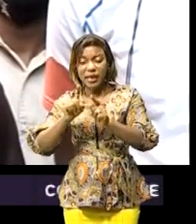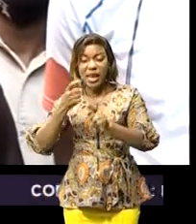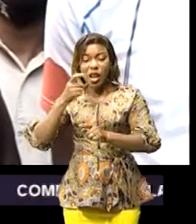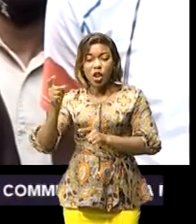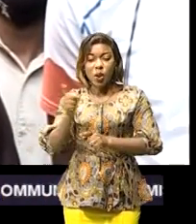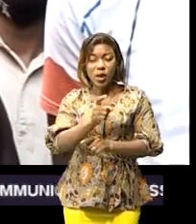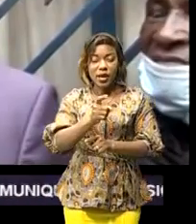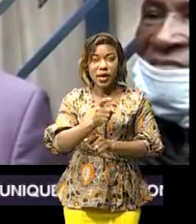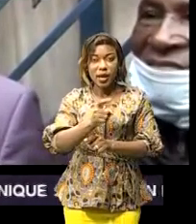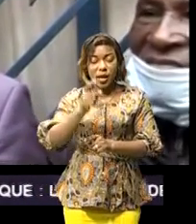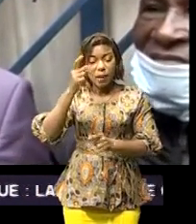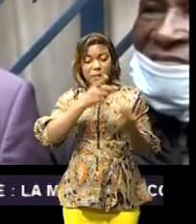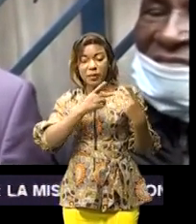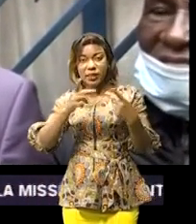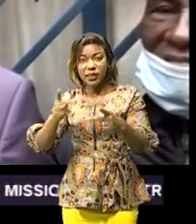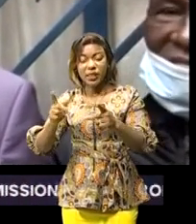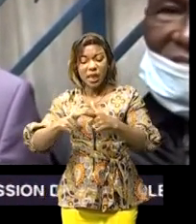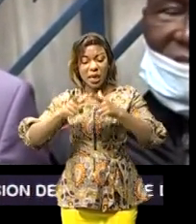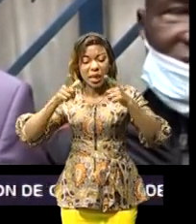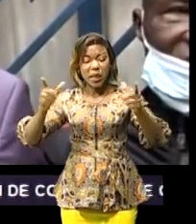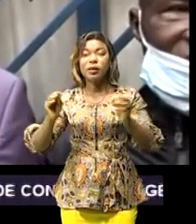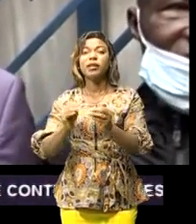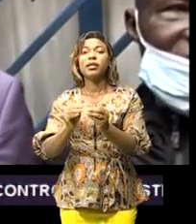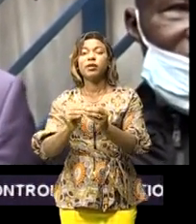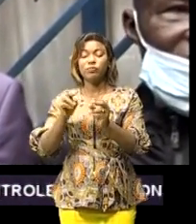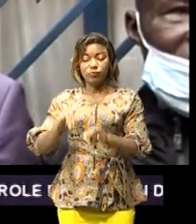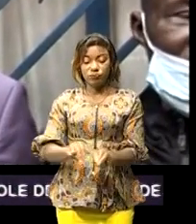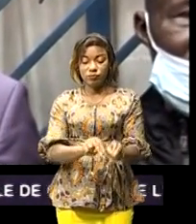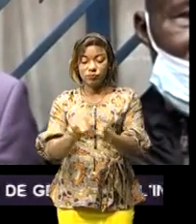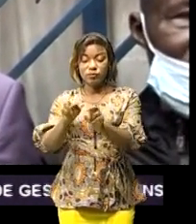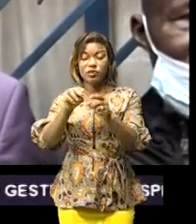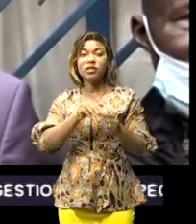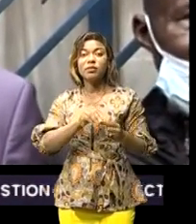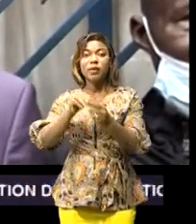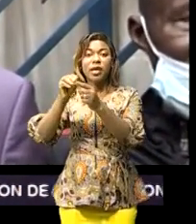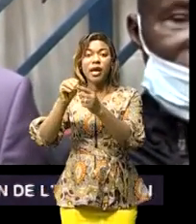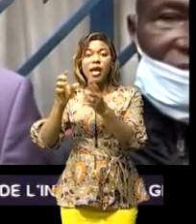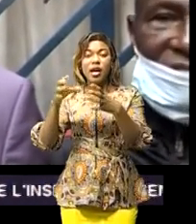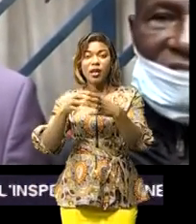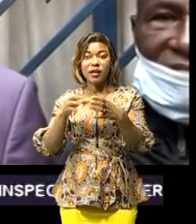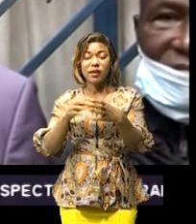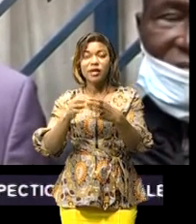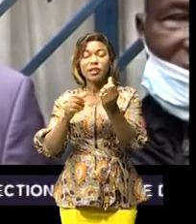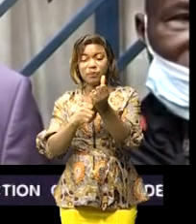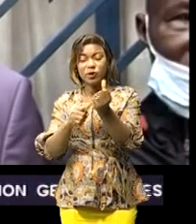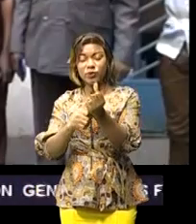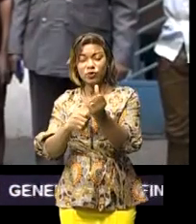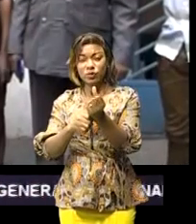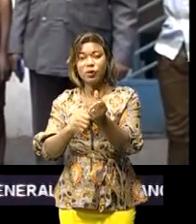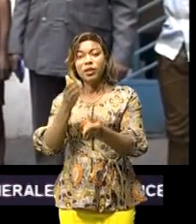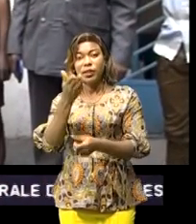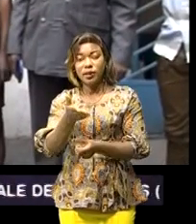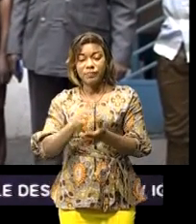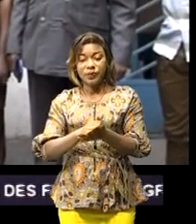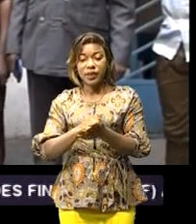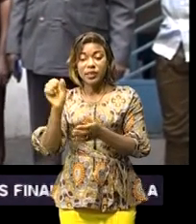été pendant au cours d'une grande réunion stratégique et spéciale avec les nationaux de cette structure. Le